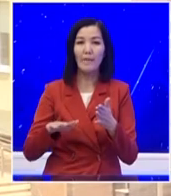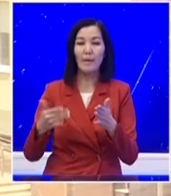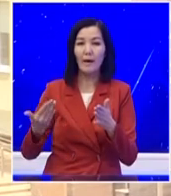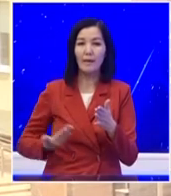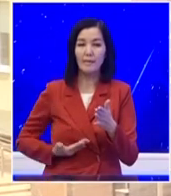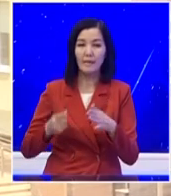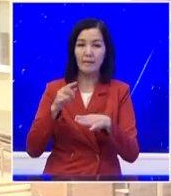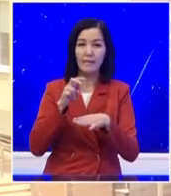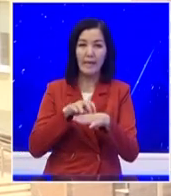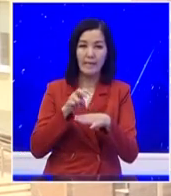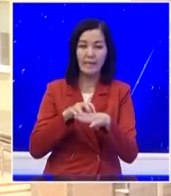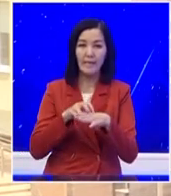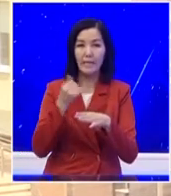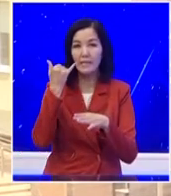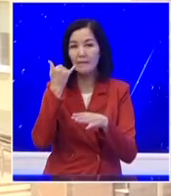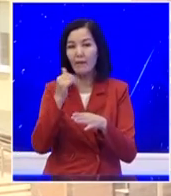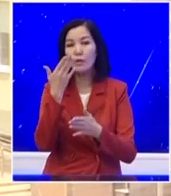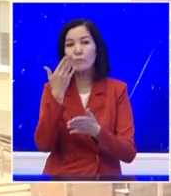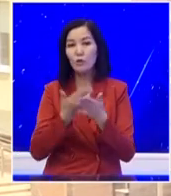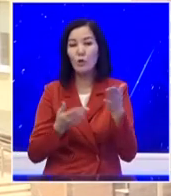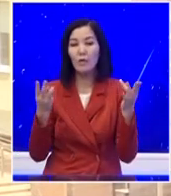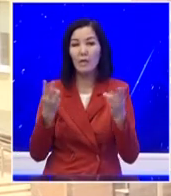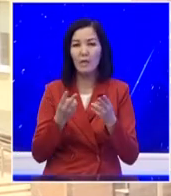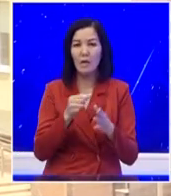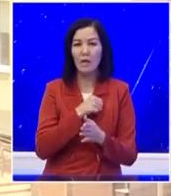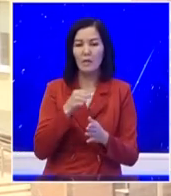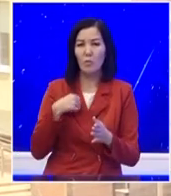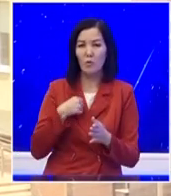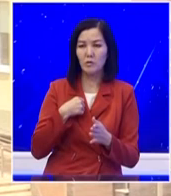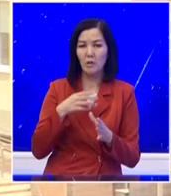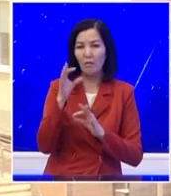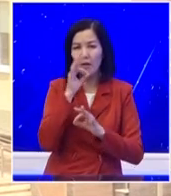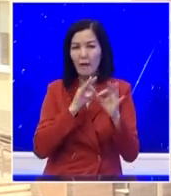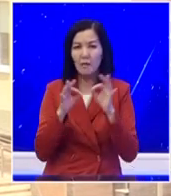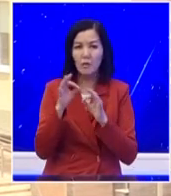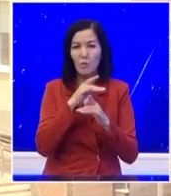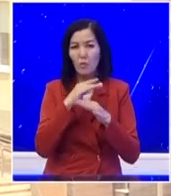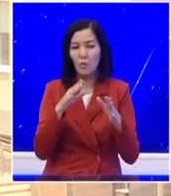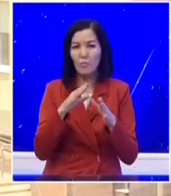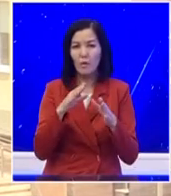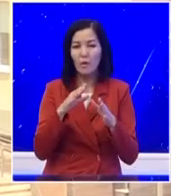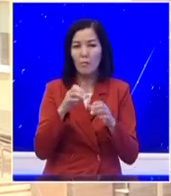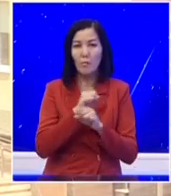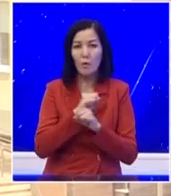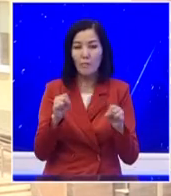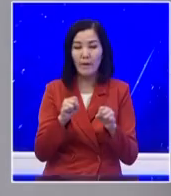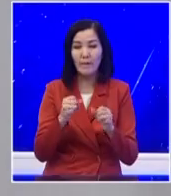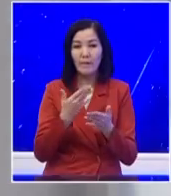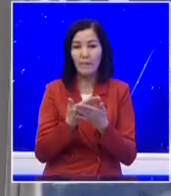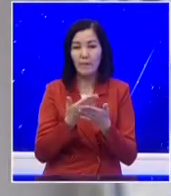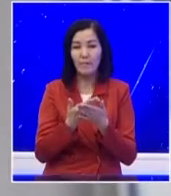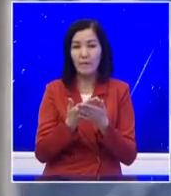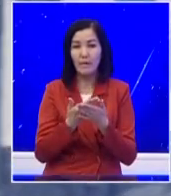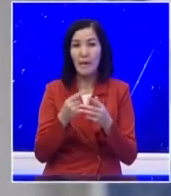Өздігімен енді көп нәрселі дәрілерді ішуге қажеті жоқ. Ол белгілер басқа аурулармен де